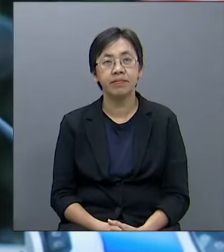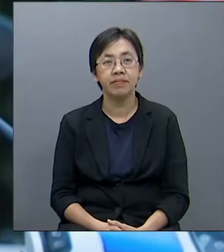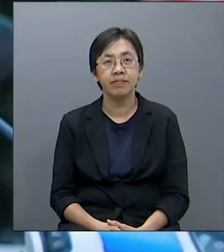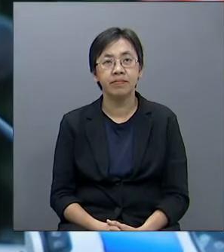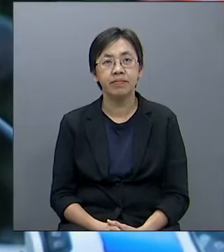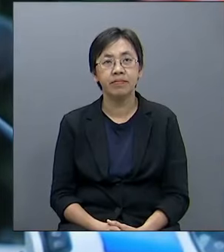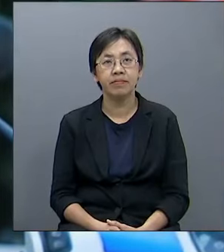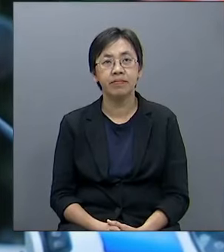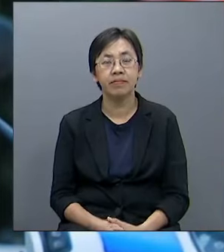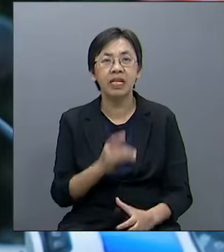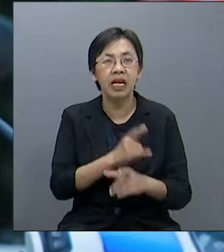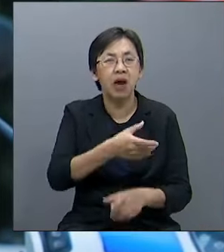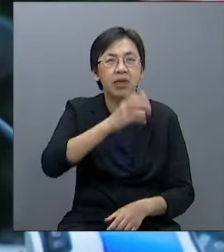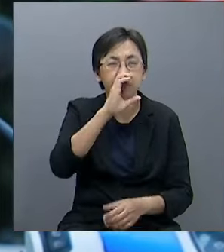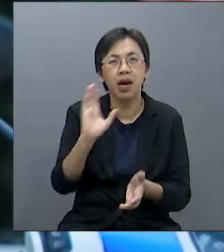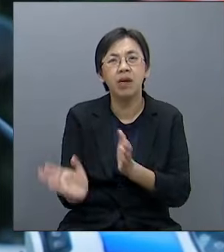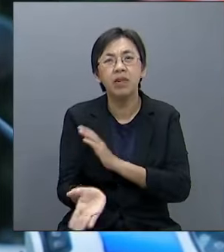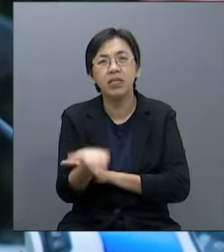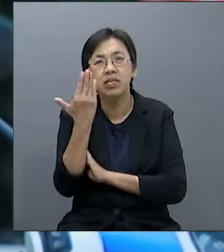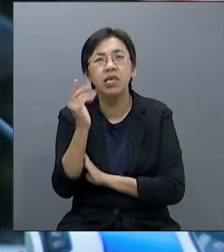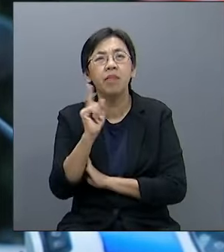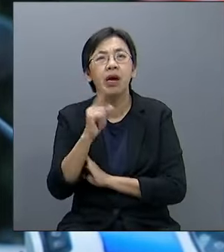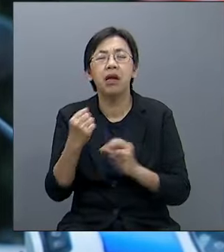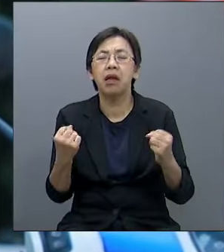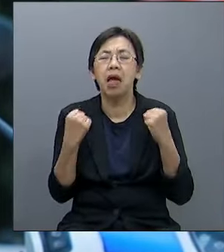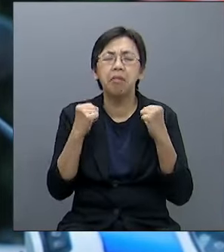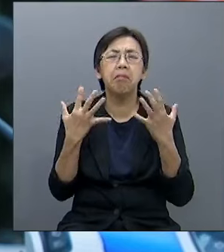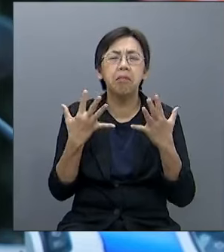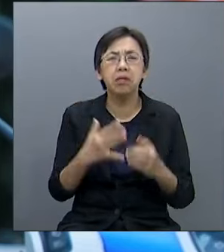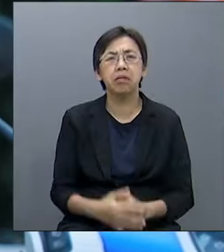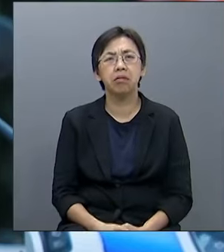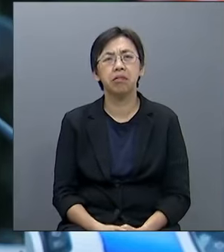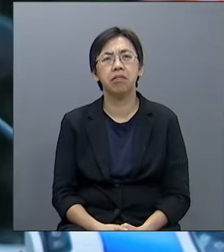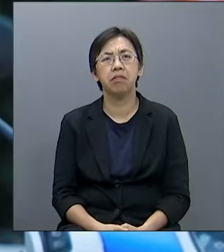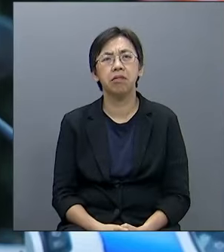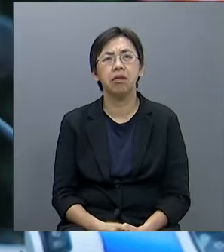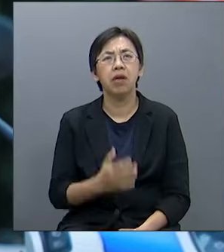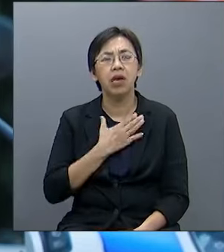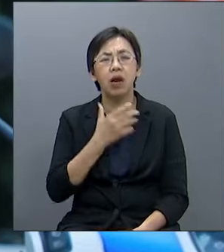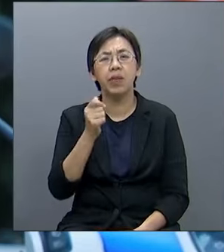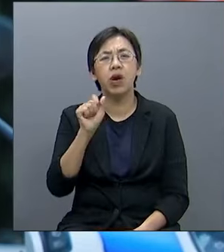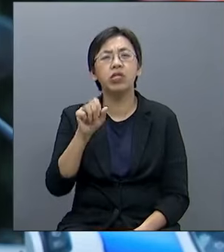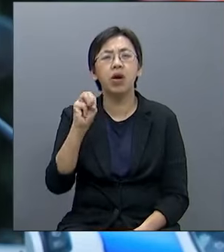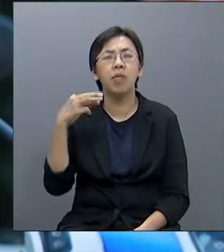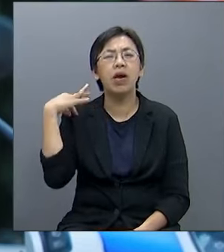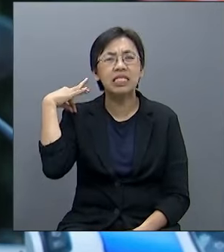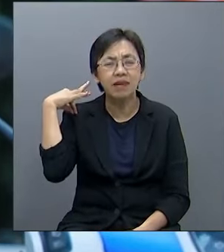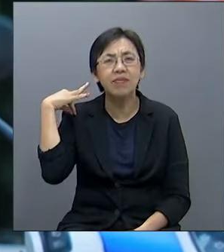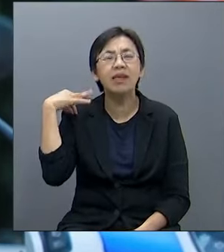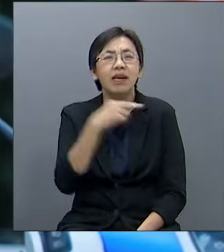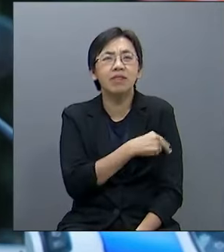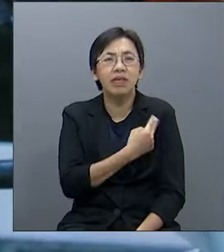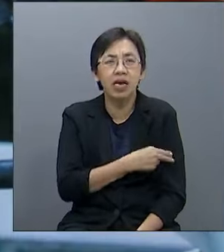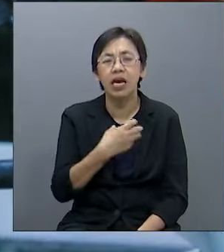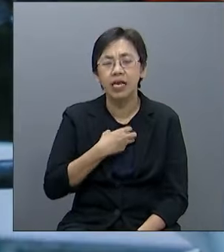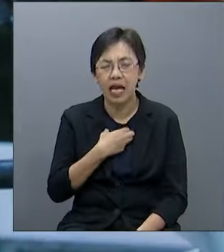ถ้าทานเหล้าไปเช้ามาเราก็จะไม่มีแรงไม่มีอะไรเงี้ยครับแล้วเราเป็นอสมด้วยครับก็เลยอยากจะเป็นตัวอย่างให้ลูก